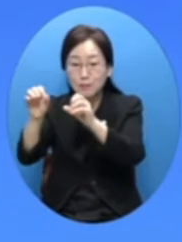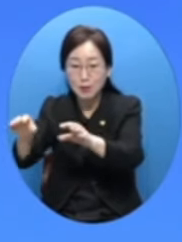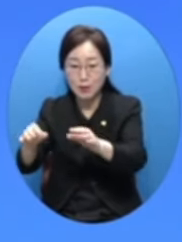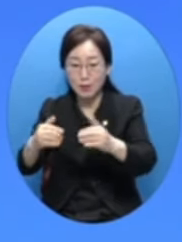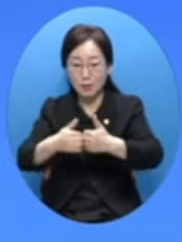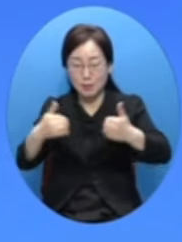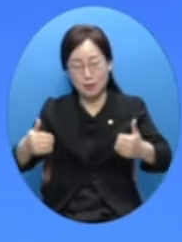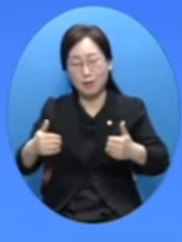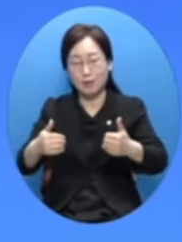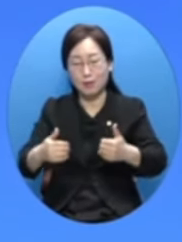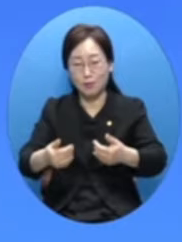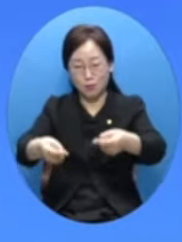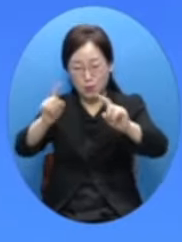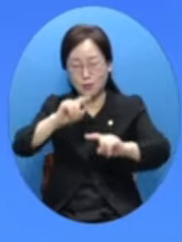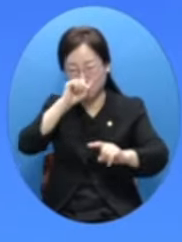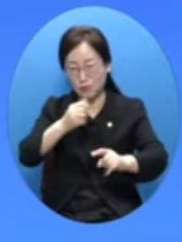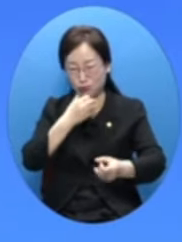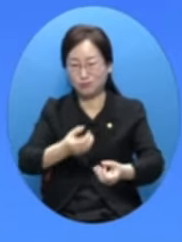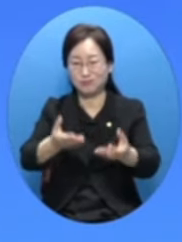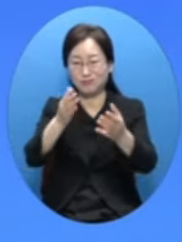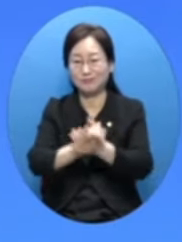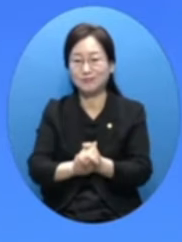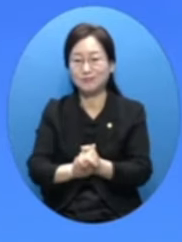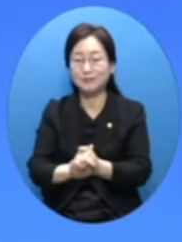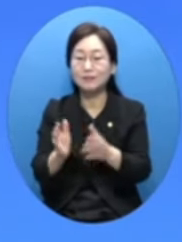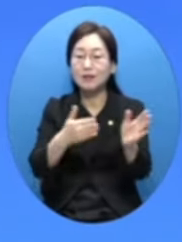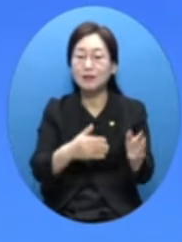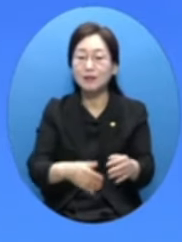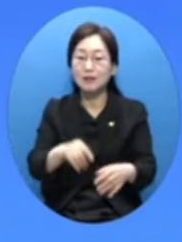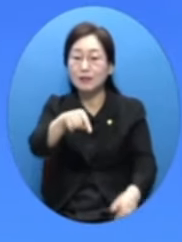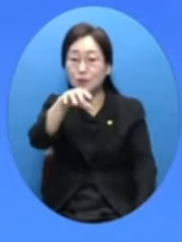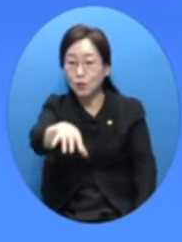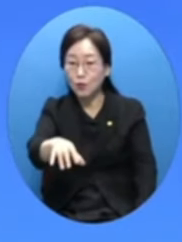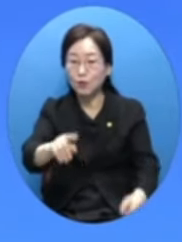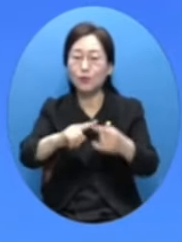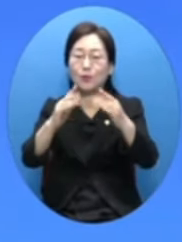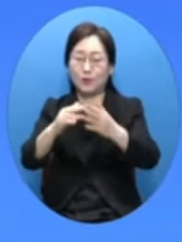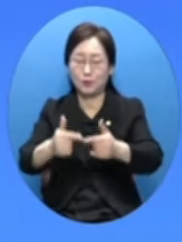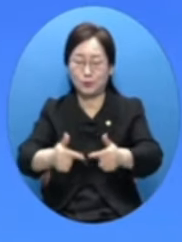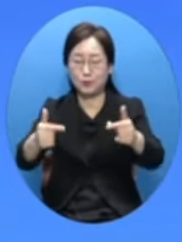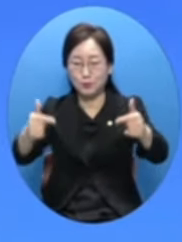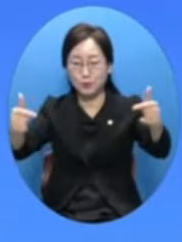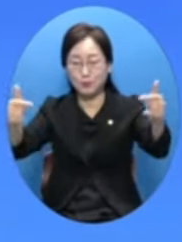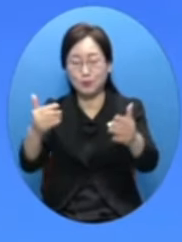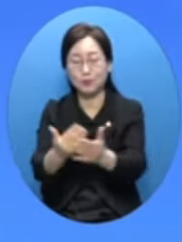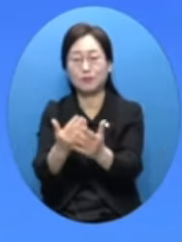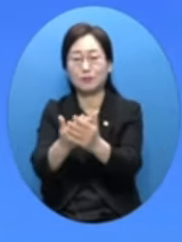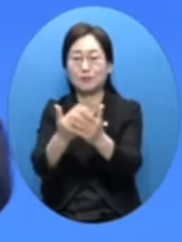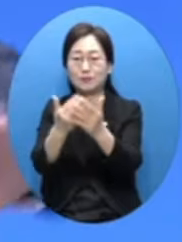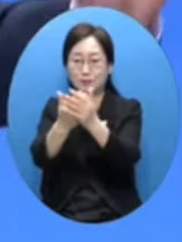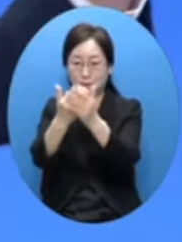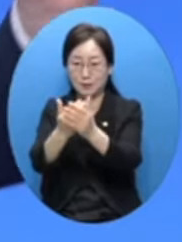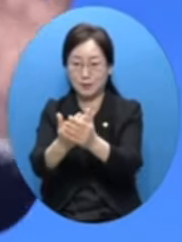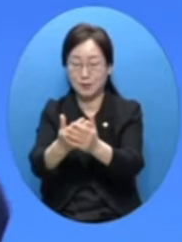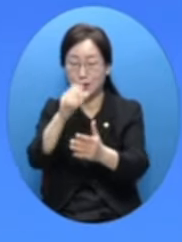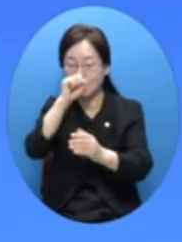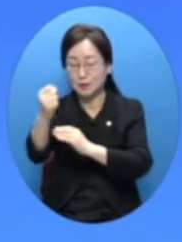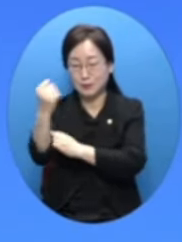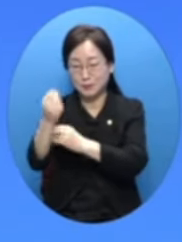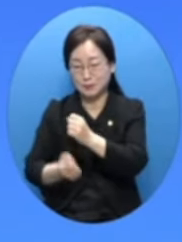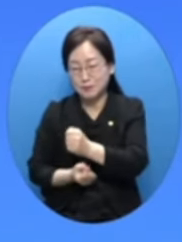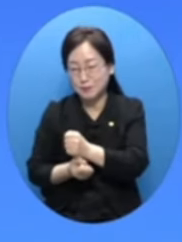이름으로 축원합니다. 이렇게 안디옥교가 날마다 부흥했습니다. 부흥하고 또 부흥해서 선한 역을 온